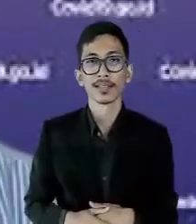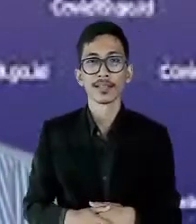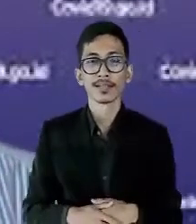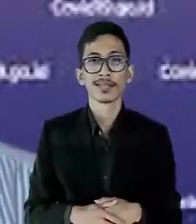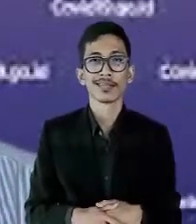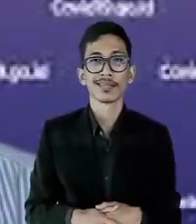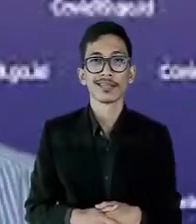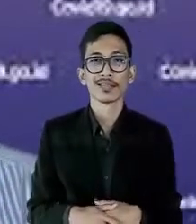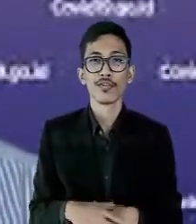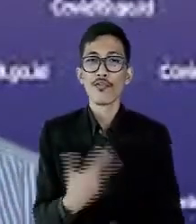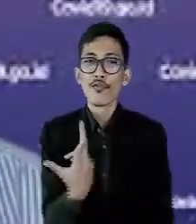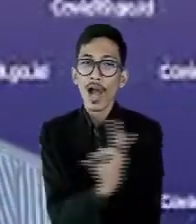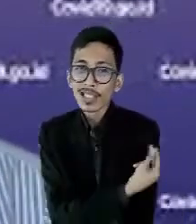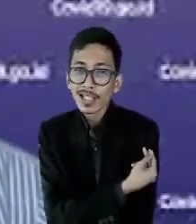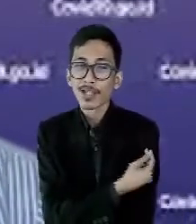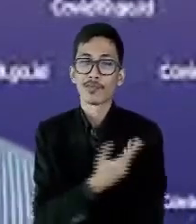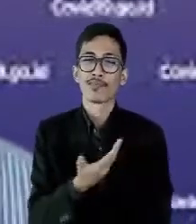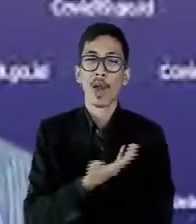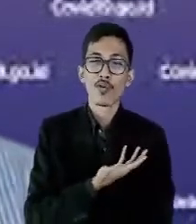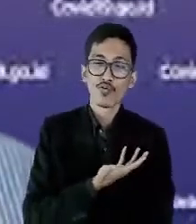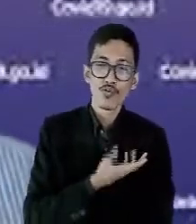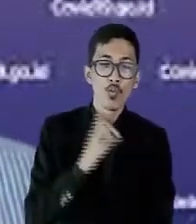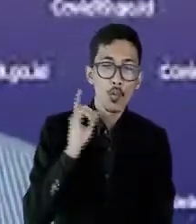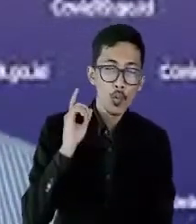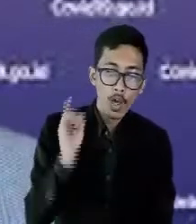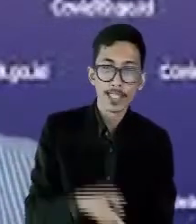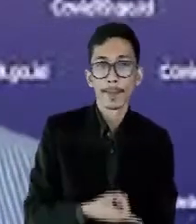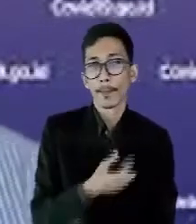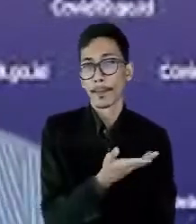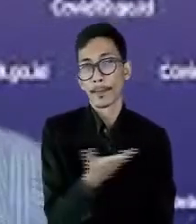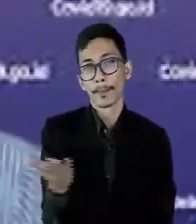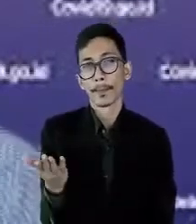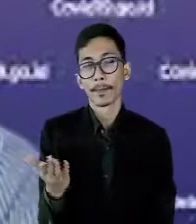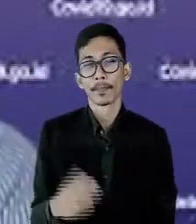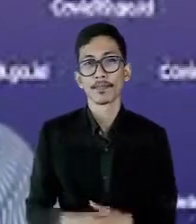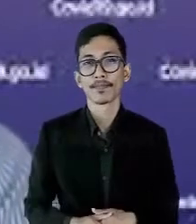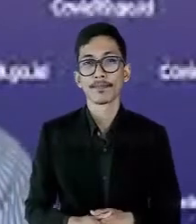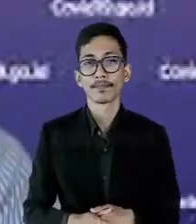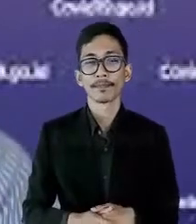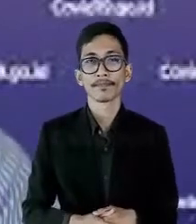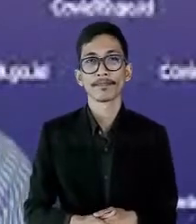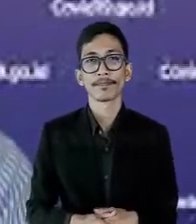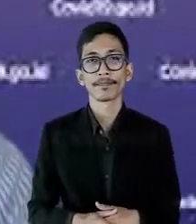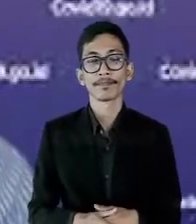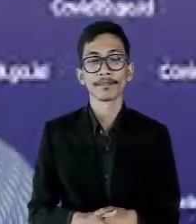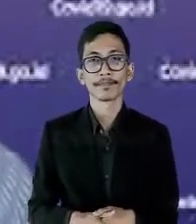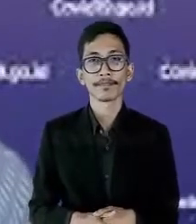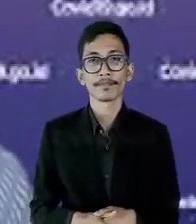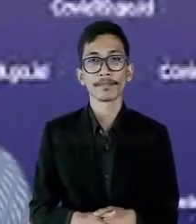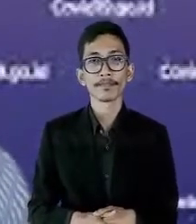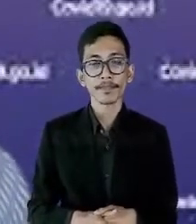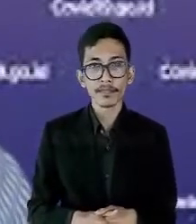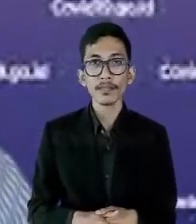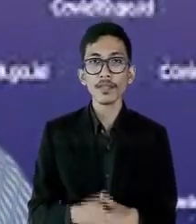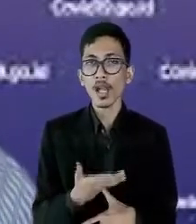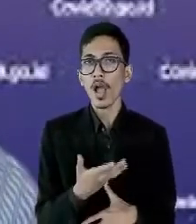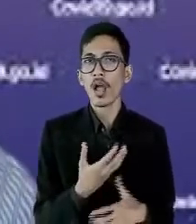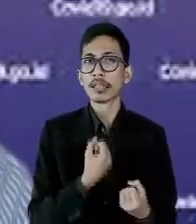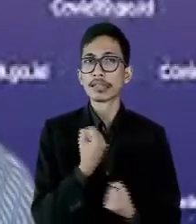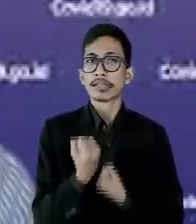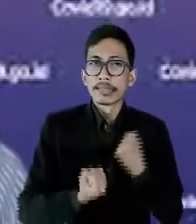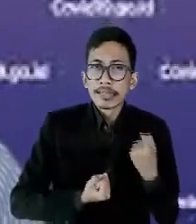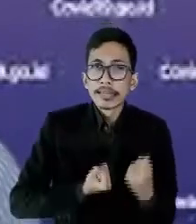mau divaksin. Nah, kemudian selanjutnya Pak, upaya apa saja yang telah dilakukan ya? Ini kan